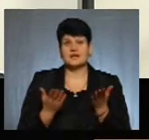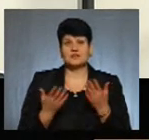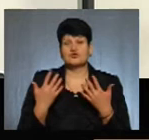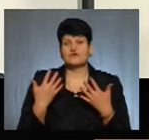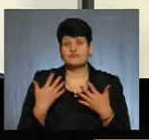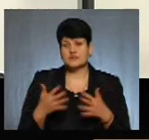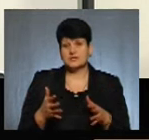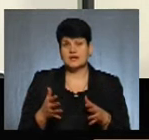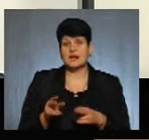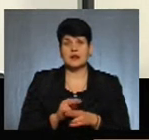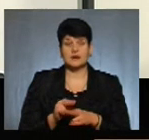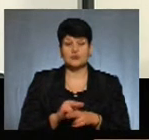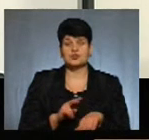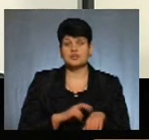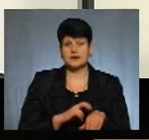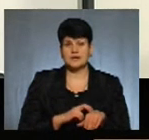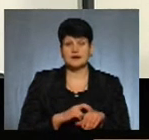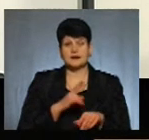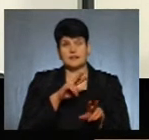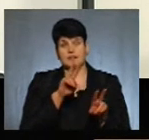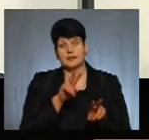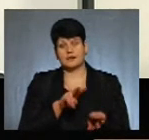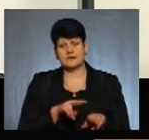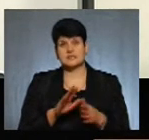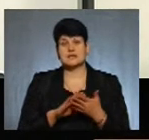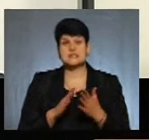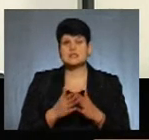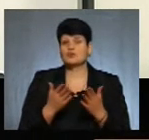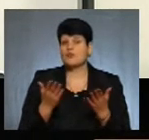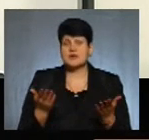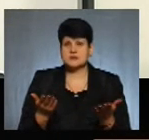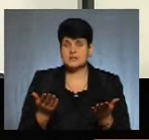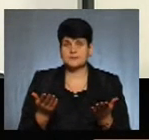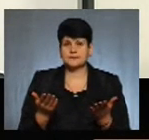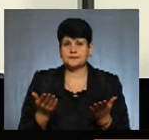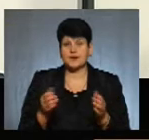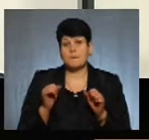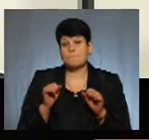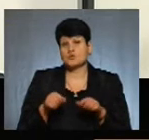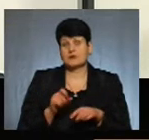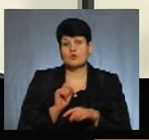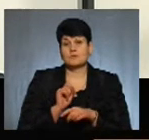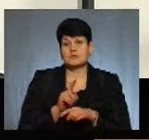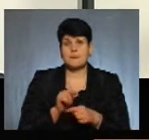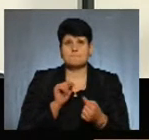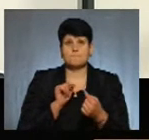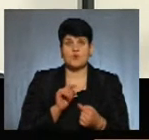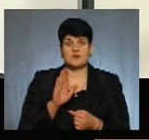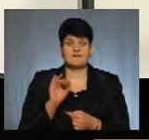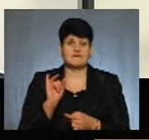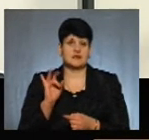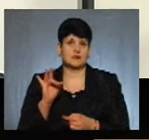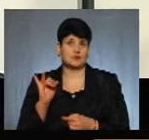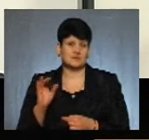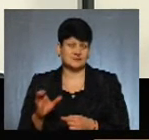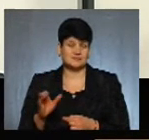вже... Теж це вже лікуючий лікар дивиться за ситуацією, якщо можливо, призначають противірусні